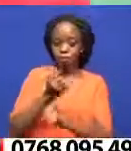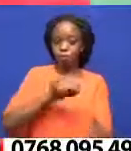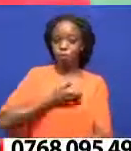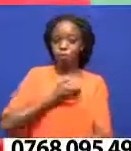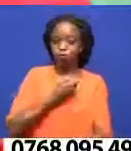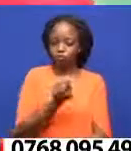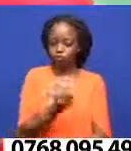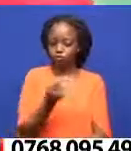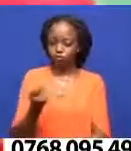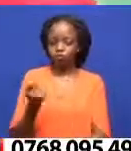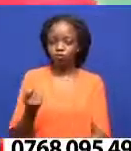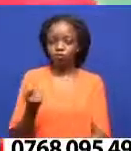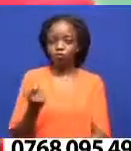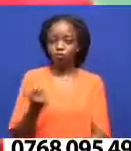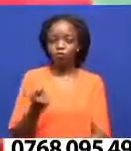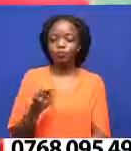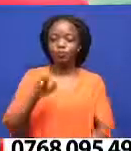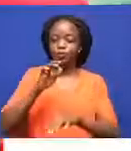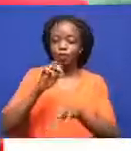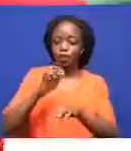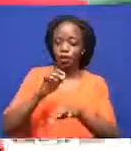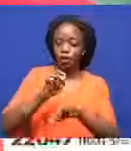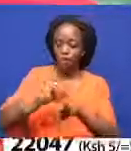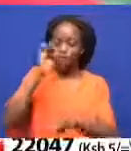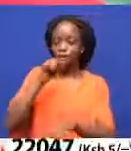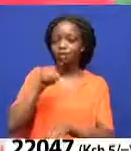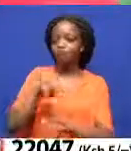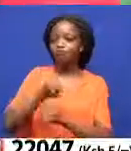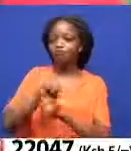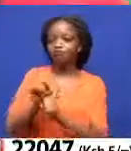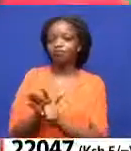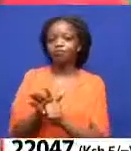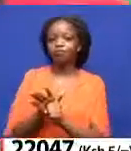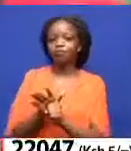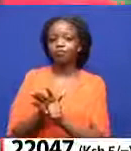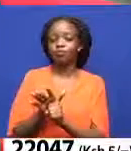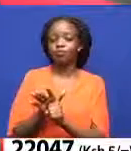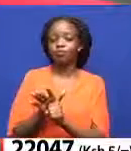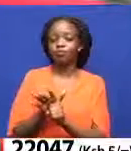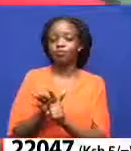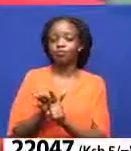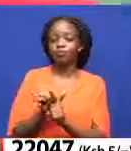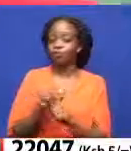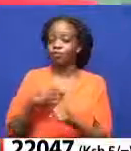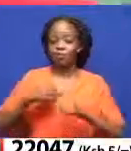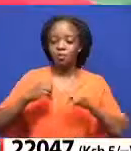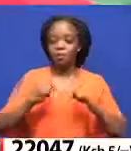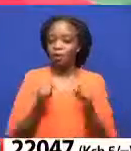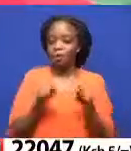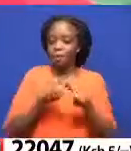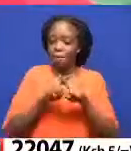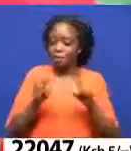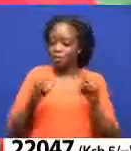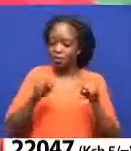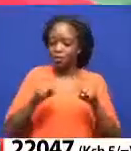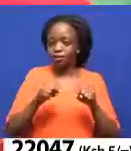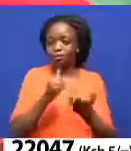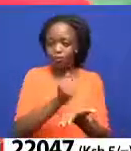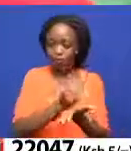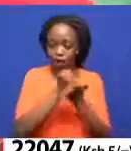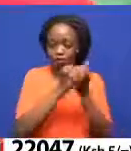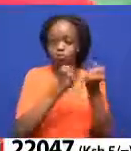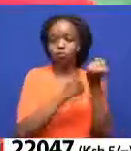ndogo ndogo, alafu ikawa imeadhiliwa na hii janga la corona, na tujafurahia, but hii uwezo